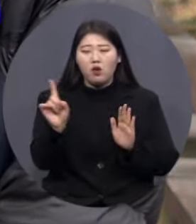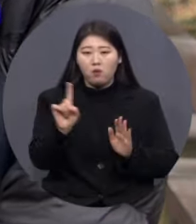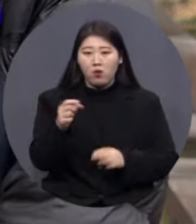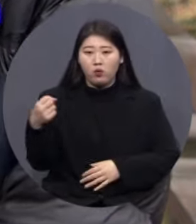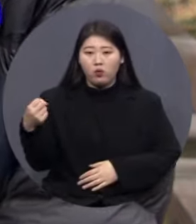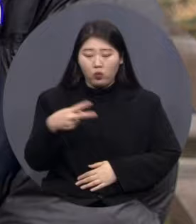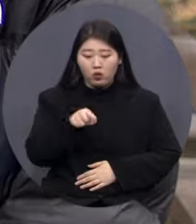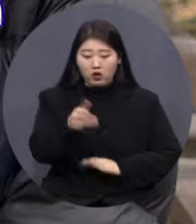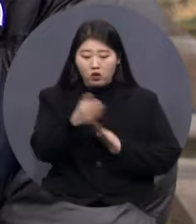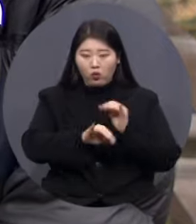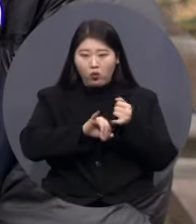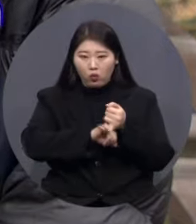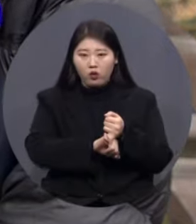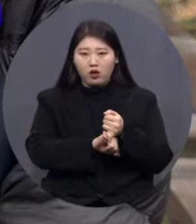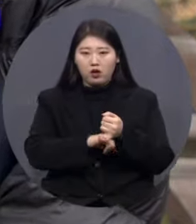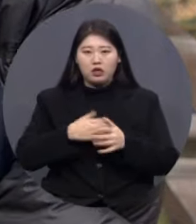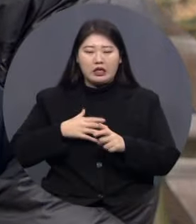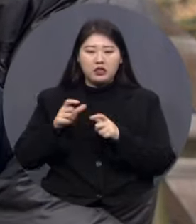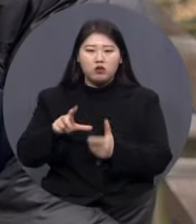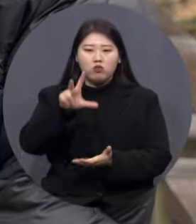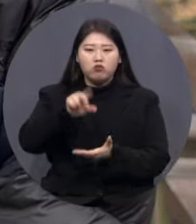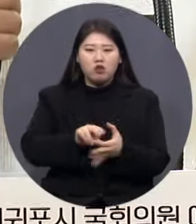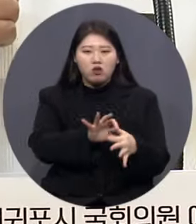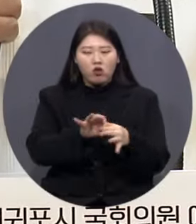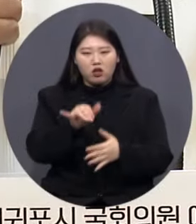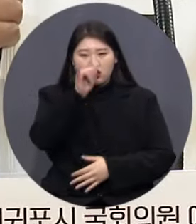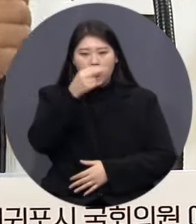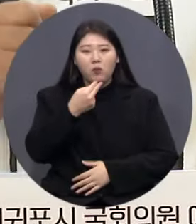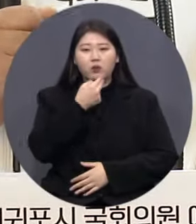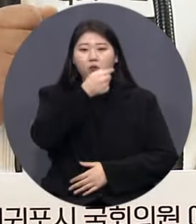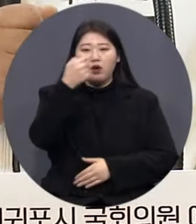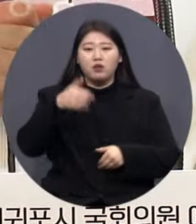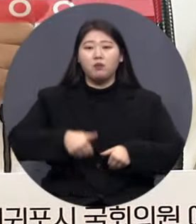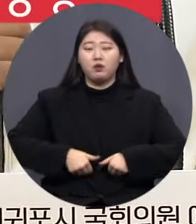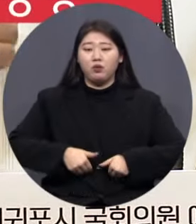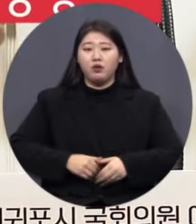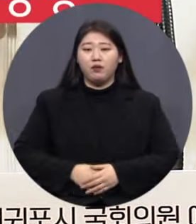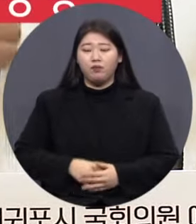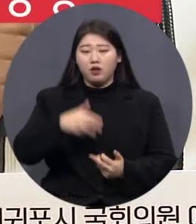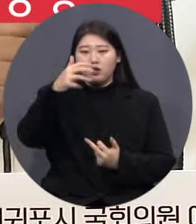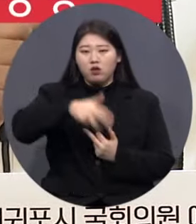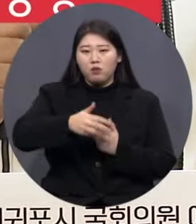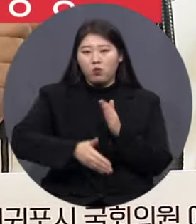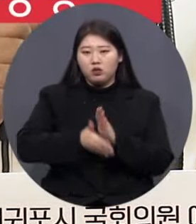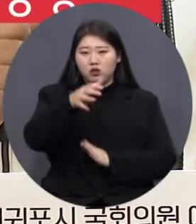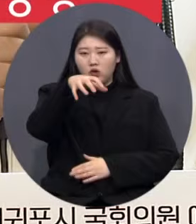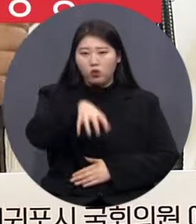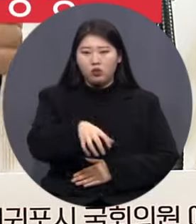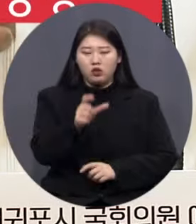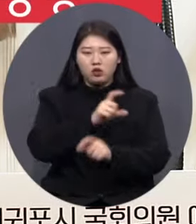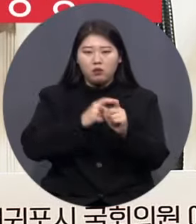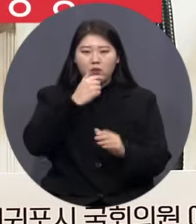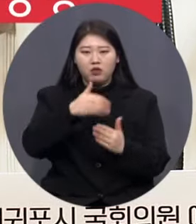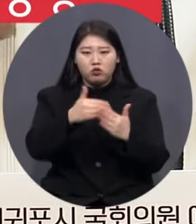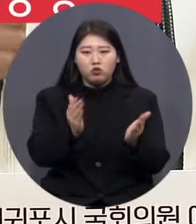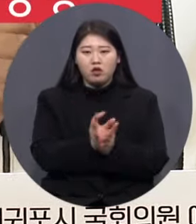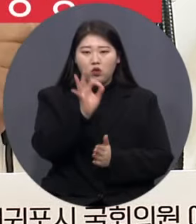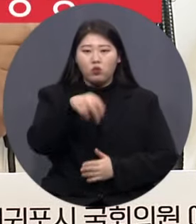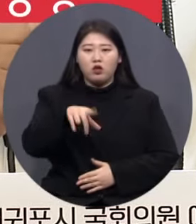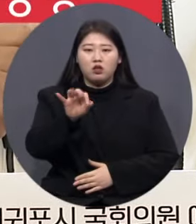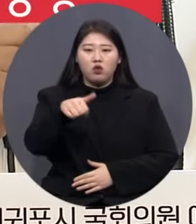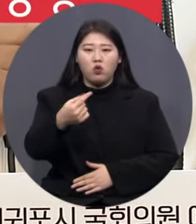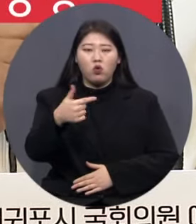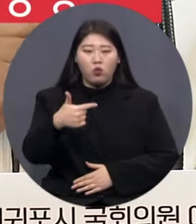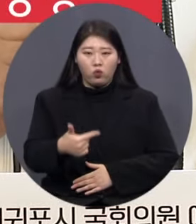지역의 현황과 얼마나 연관성이 있는지 볼 것 같고 서귀포시 선거구에는 더불어민주당 위성곤 예비 후보가